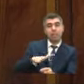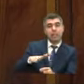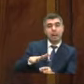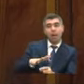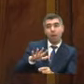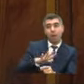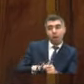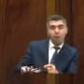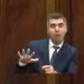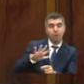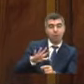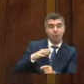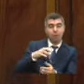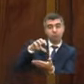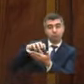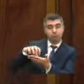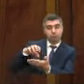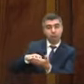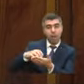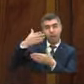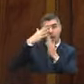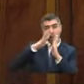جهة، وراه الآن جميع